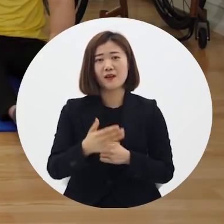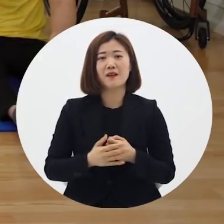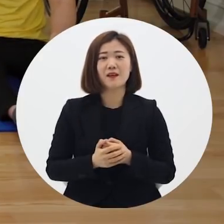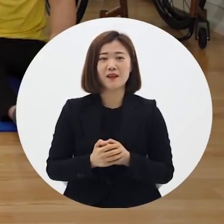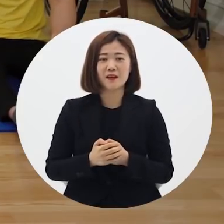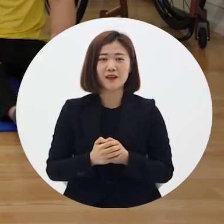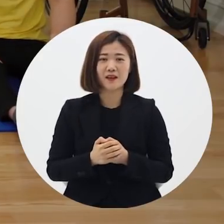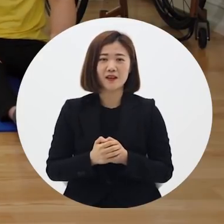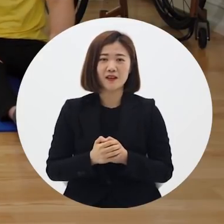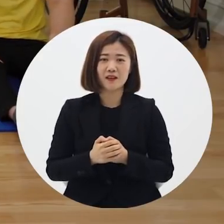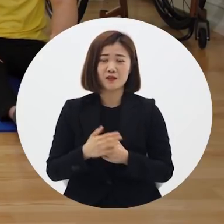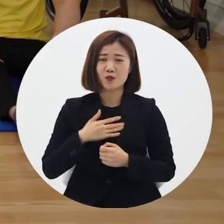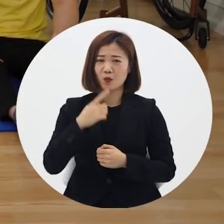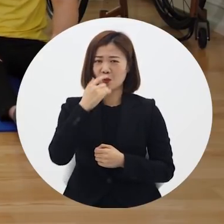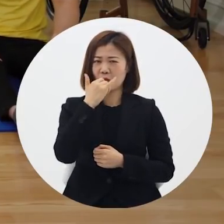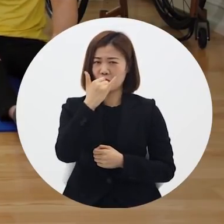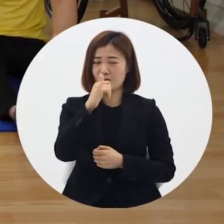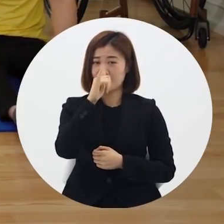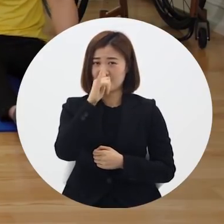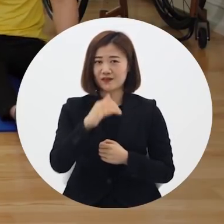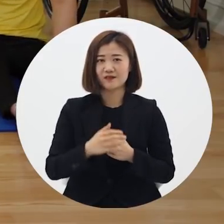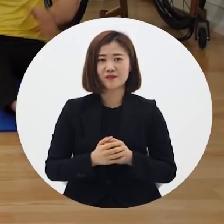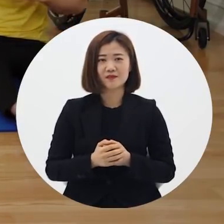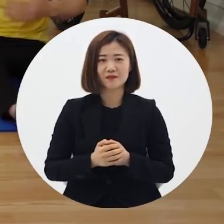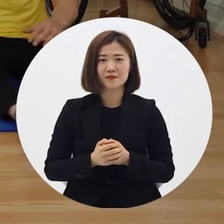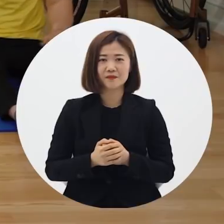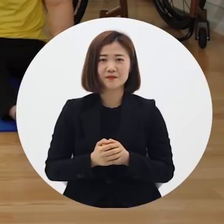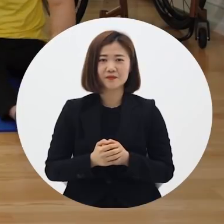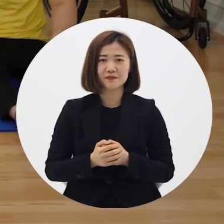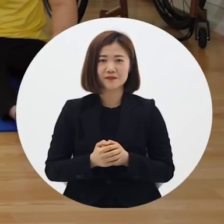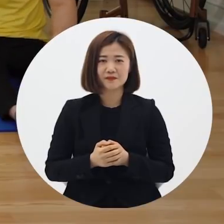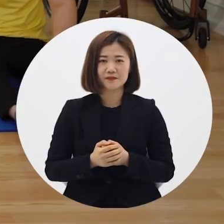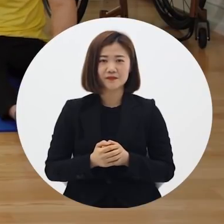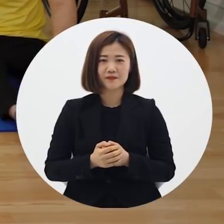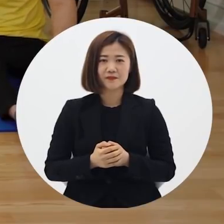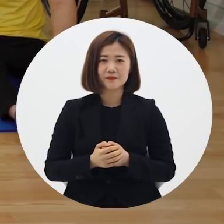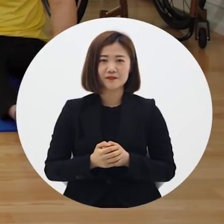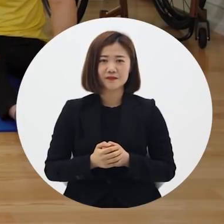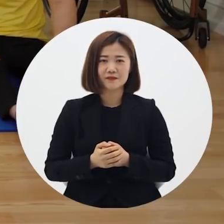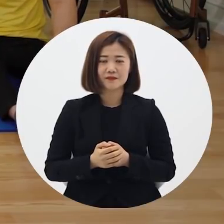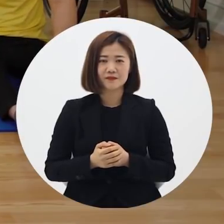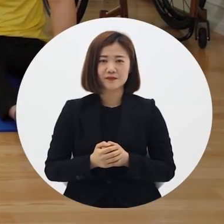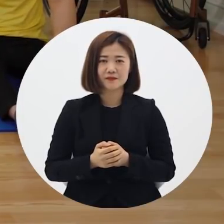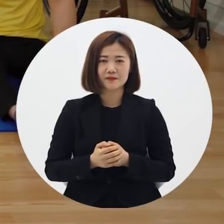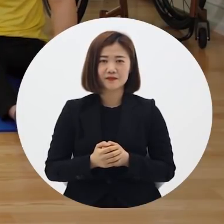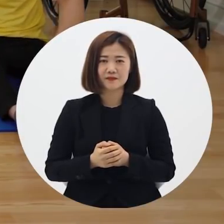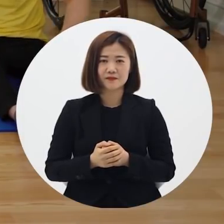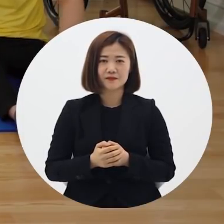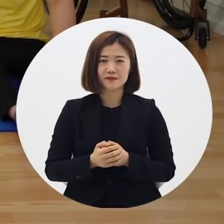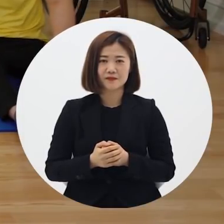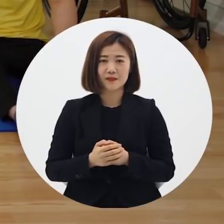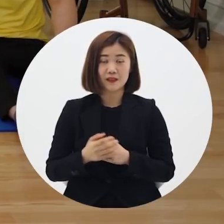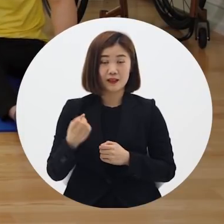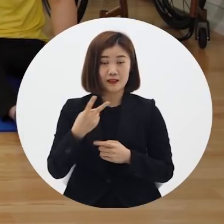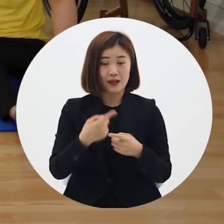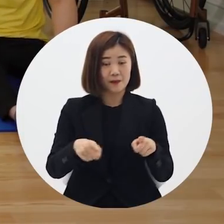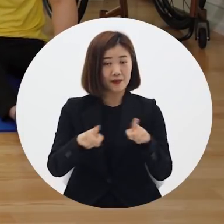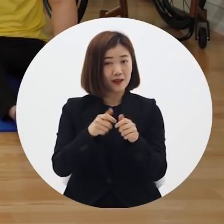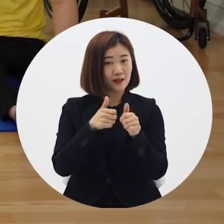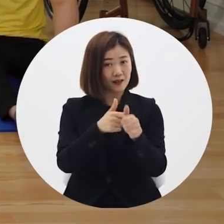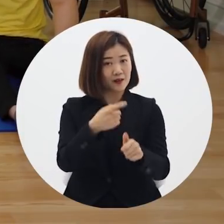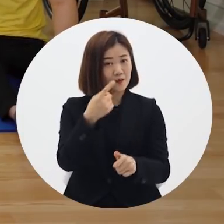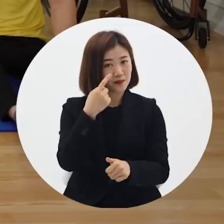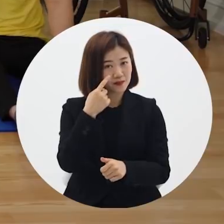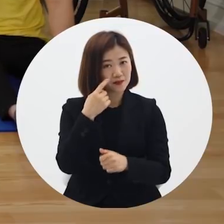한번 처음에 코도 골고든요. 코도 골라요. 자, 이번엔 그러면 다 함께 한번 따라해